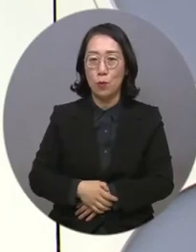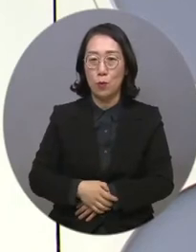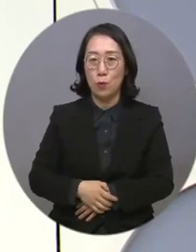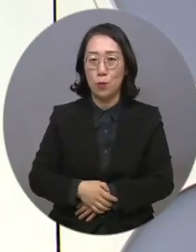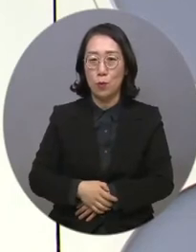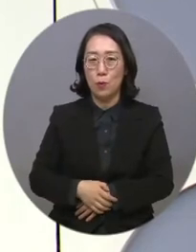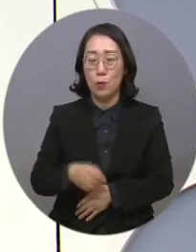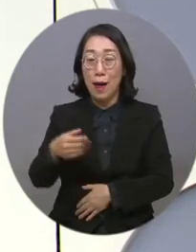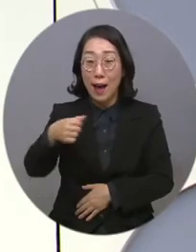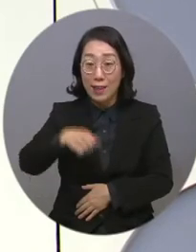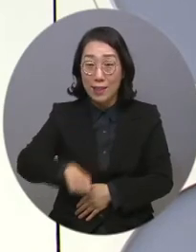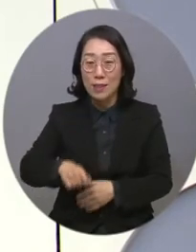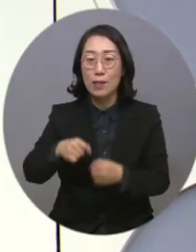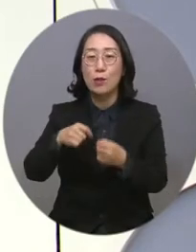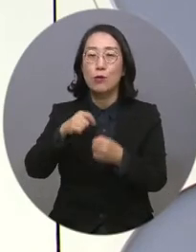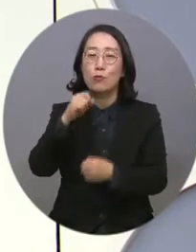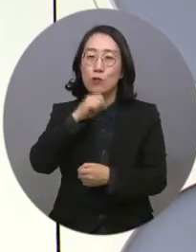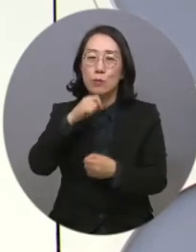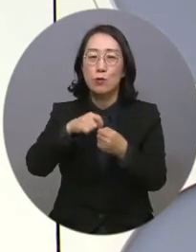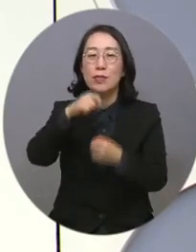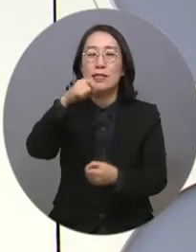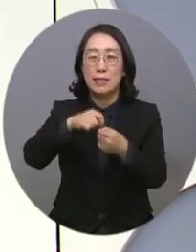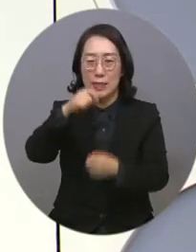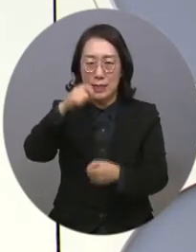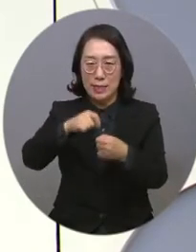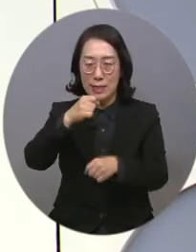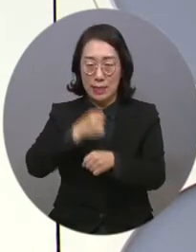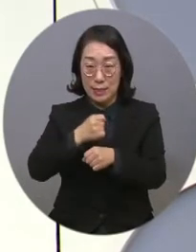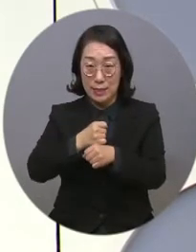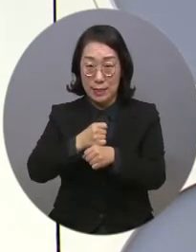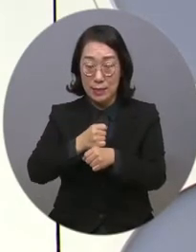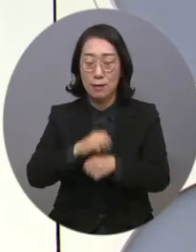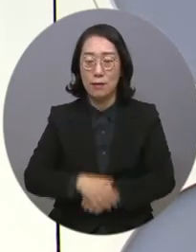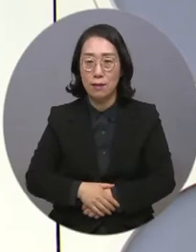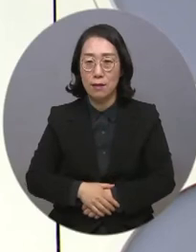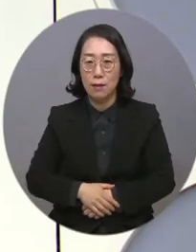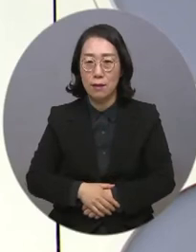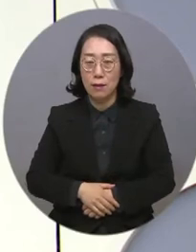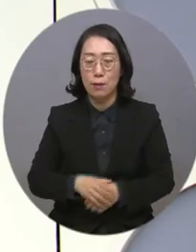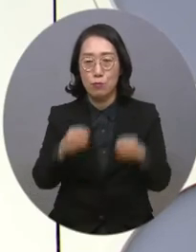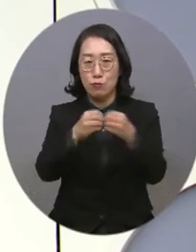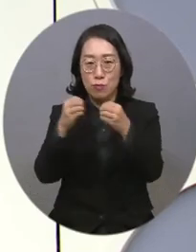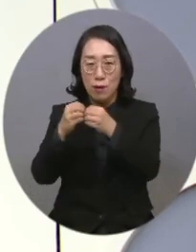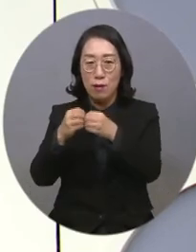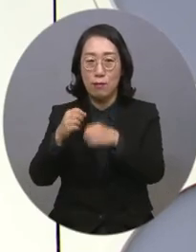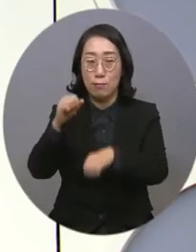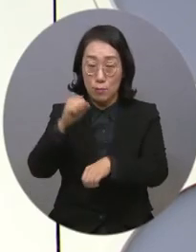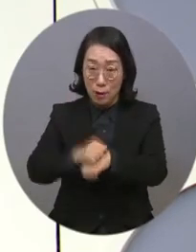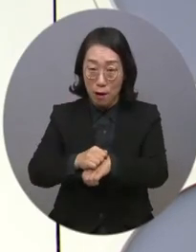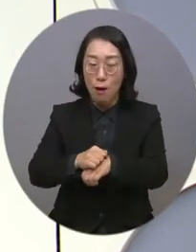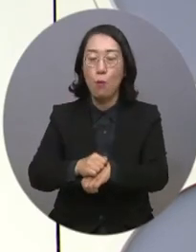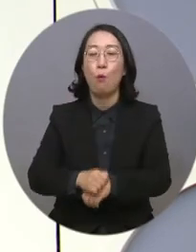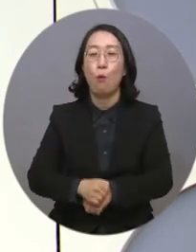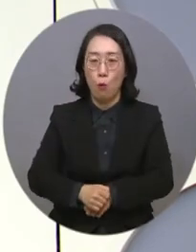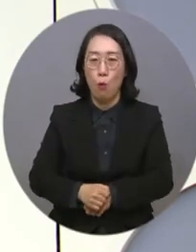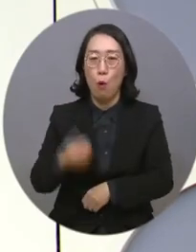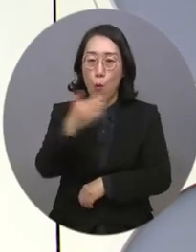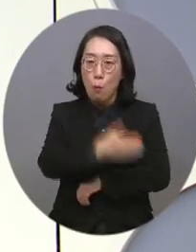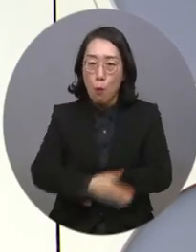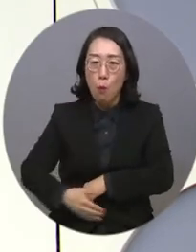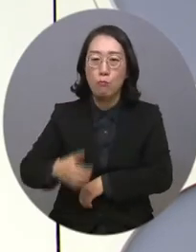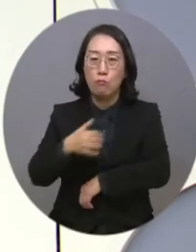초등학교 때부터 써왔습니다. 미국에서부터 예, 시를 가끔 쓰는데 예, 뭐 그런 게 뭐 좀 자랑스럽다고 할까. 예,